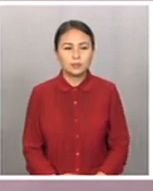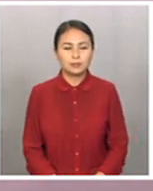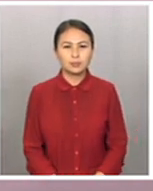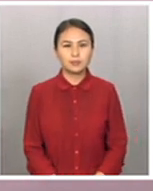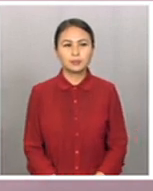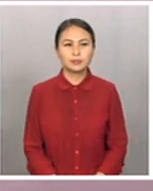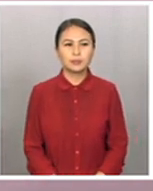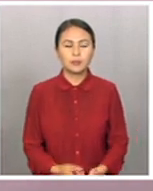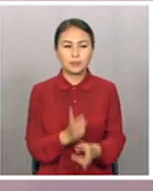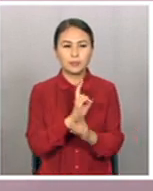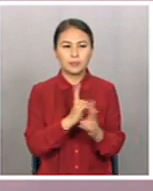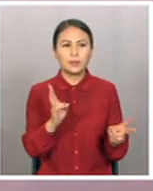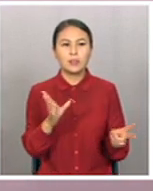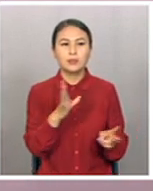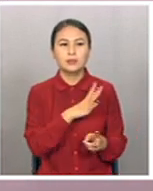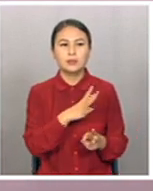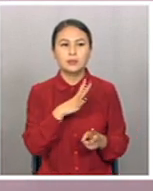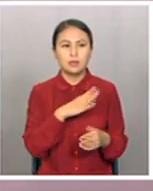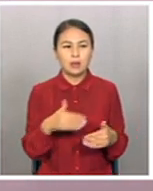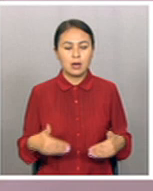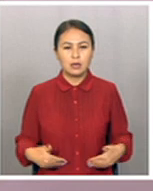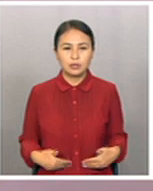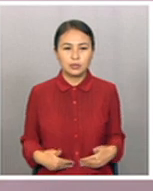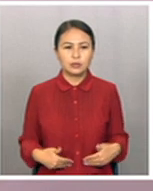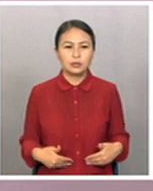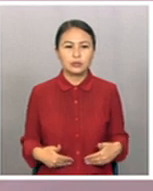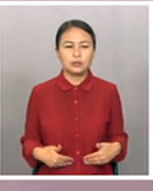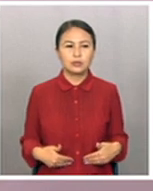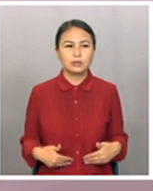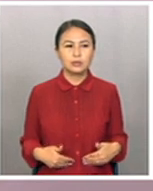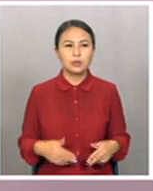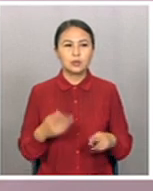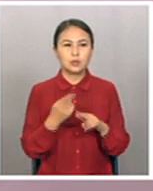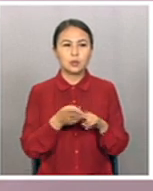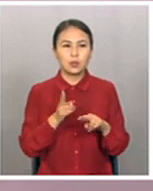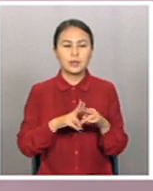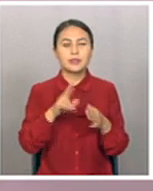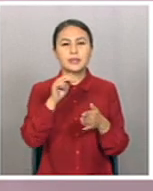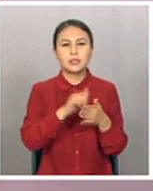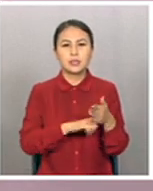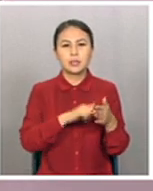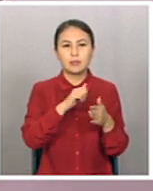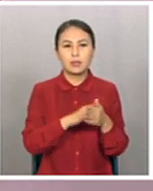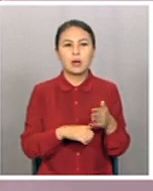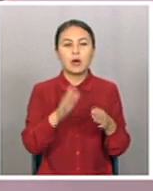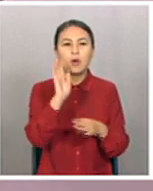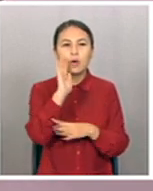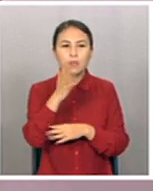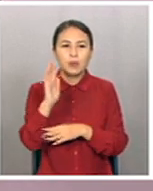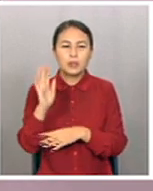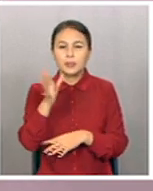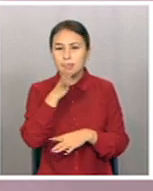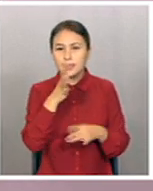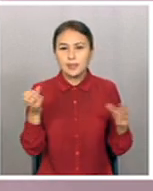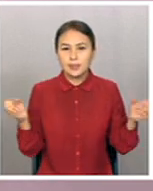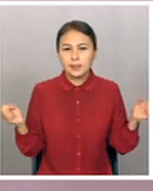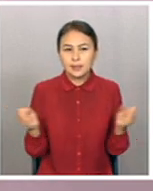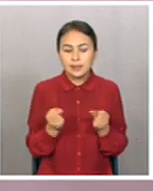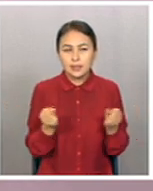Кейде бұландар аш қалады. Сол себепті орманшылар қыс